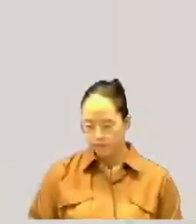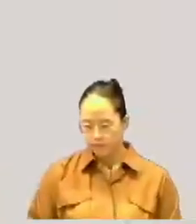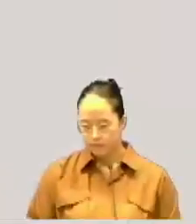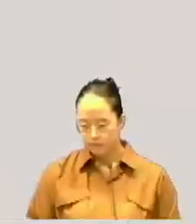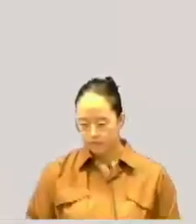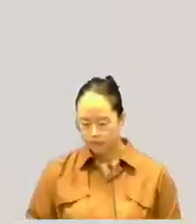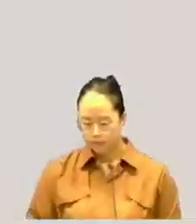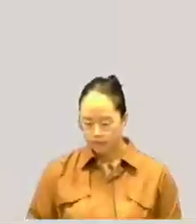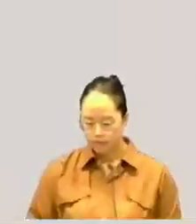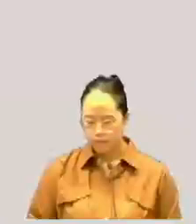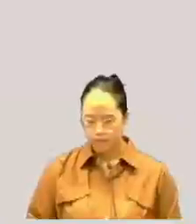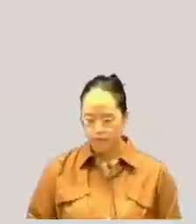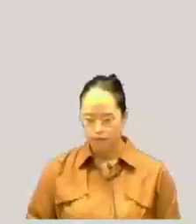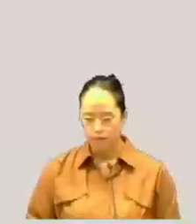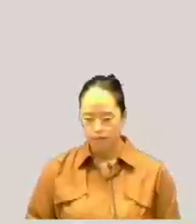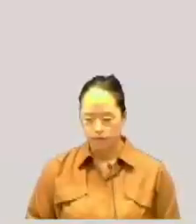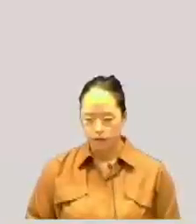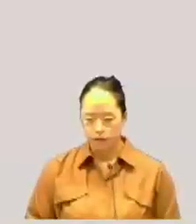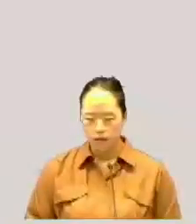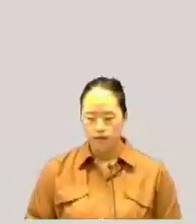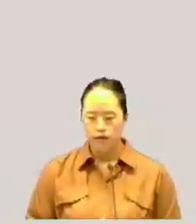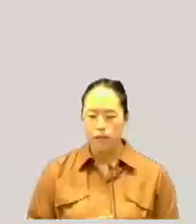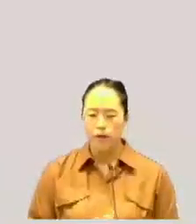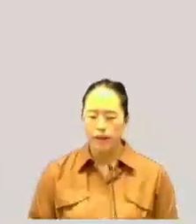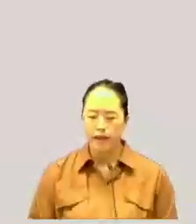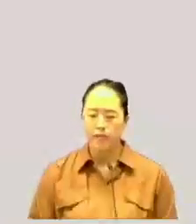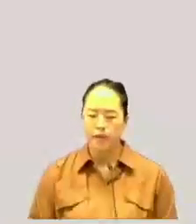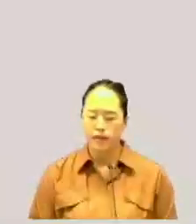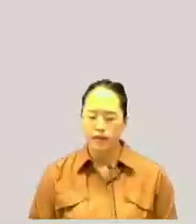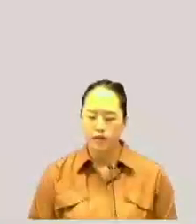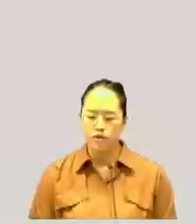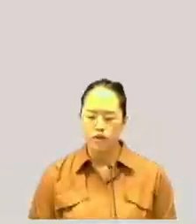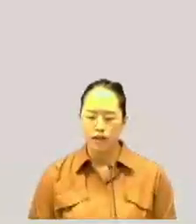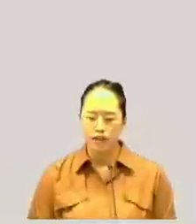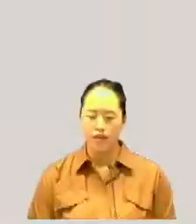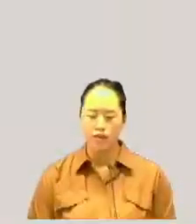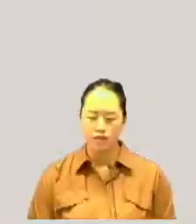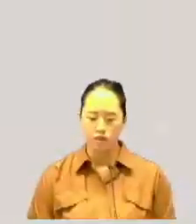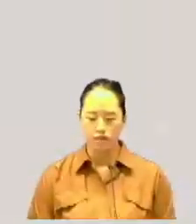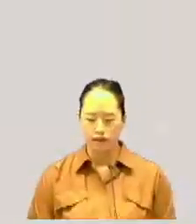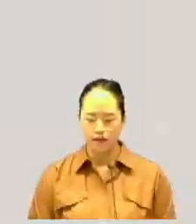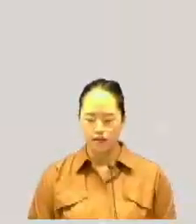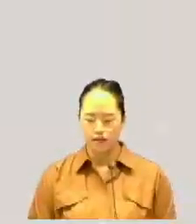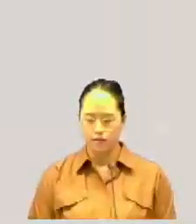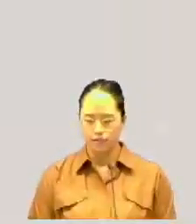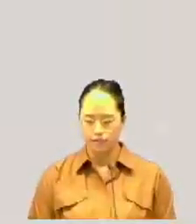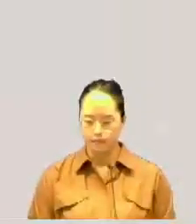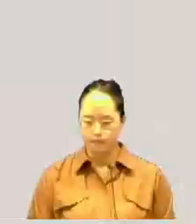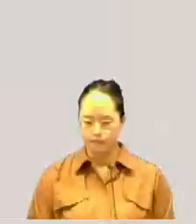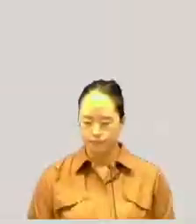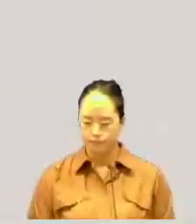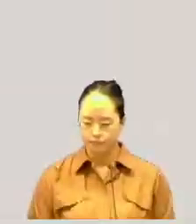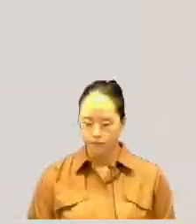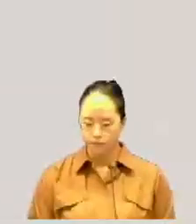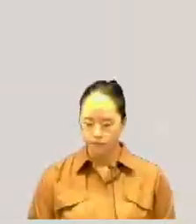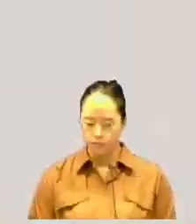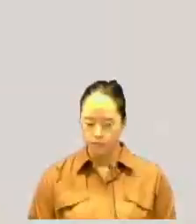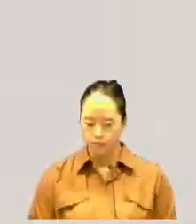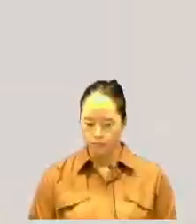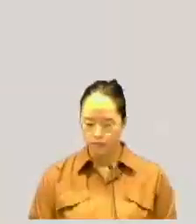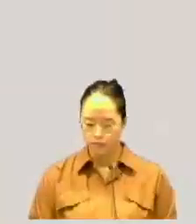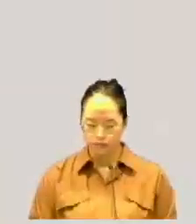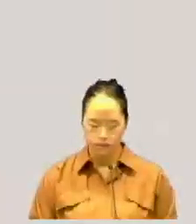还给了我们活在这个世上的这个祝福。